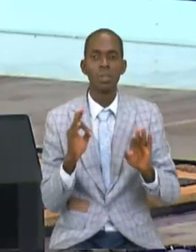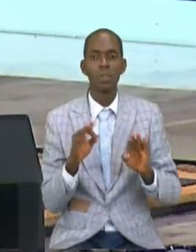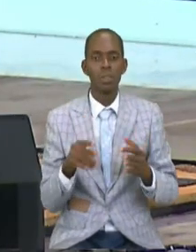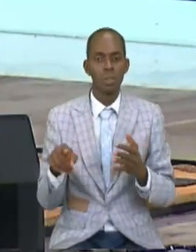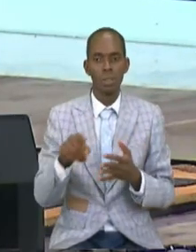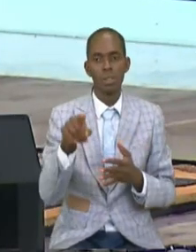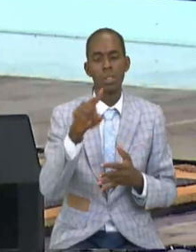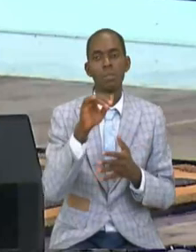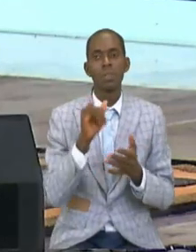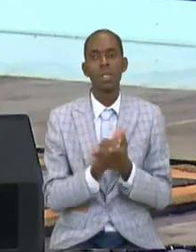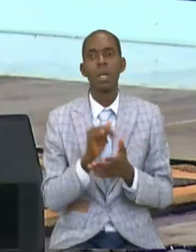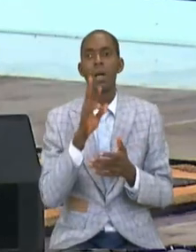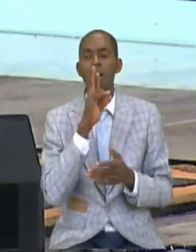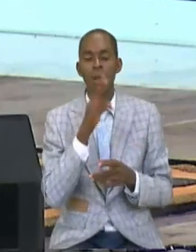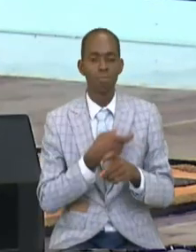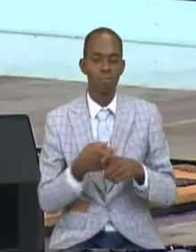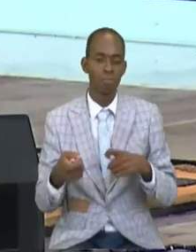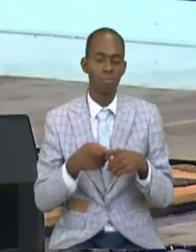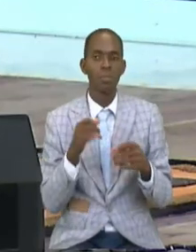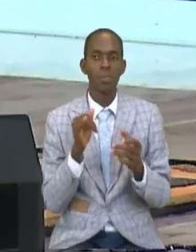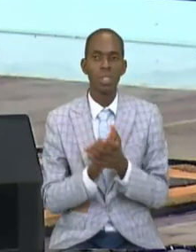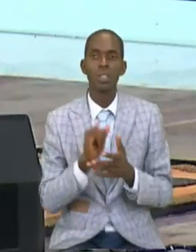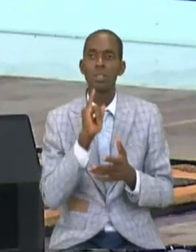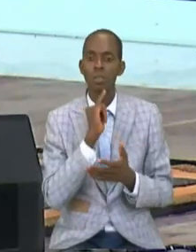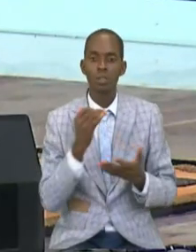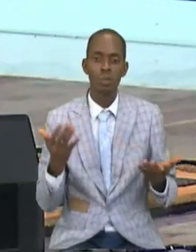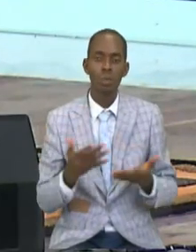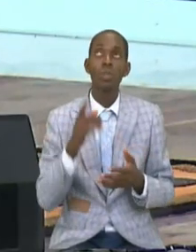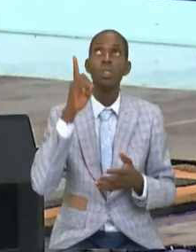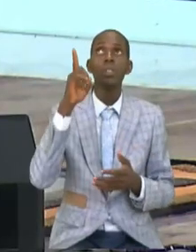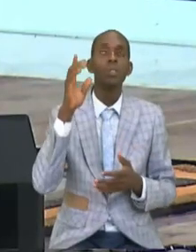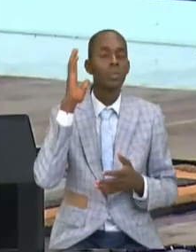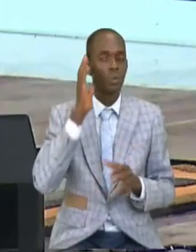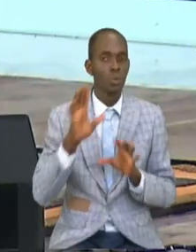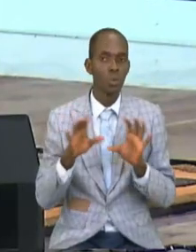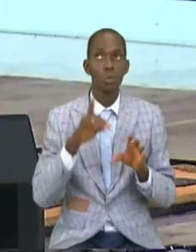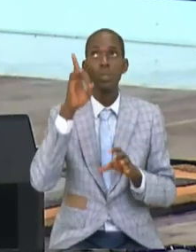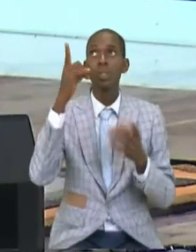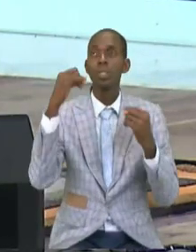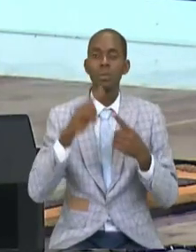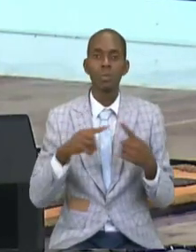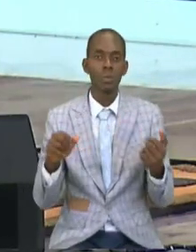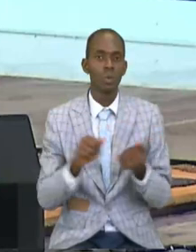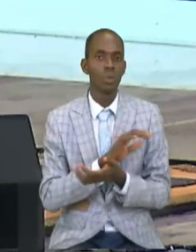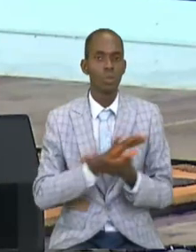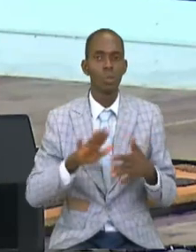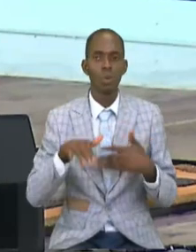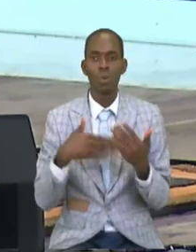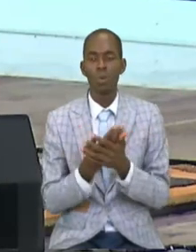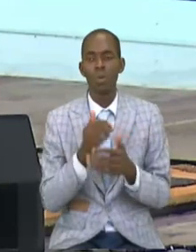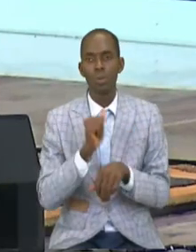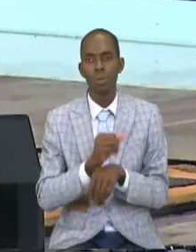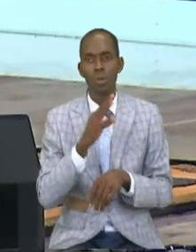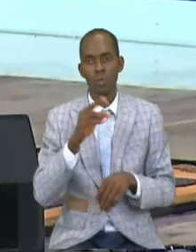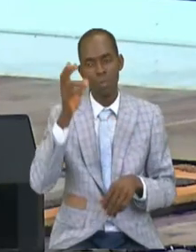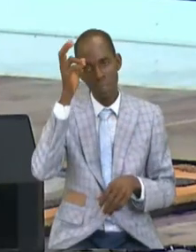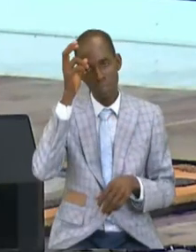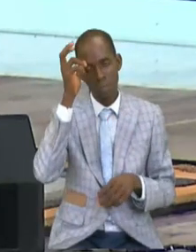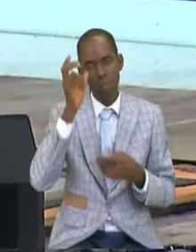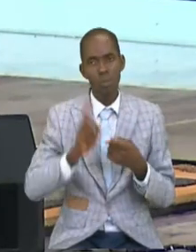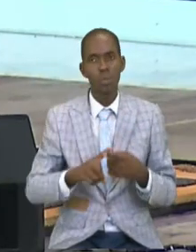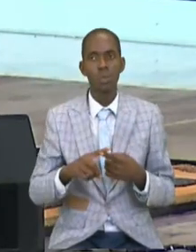la vue, pour renvoyer libres les opprimés. C'est ce qu'il est venu faire. Il est venu détruire toutes les œuvres du